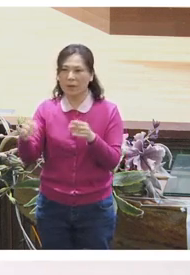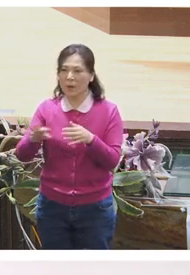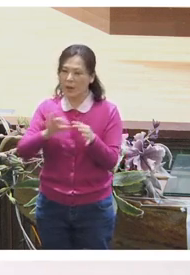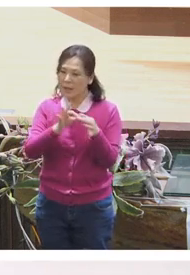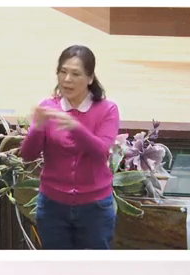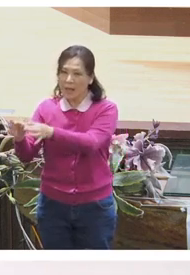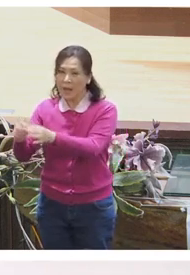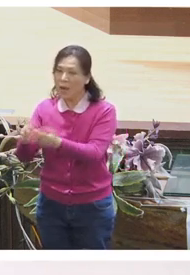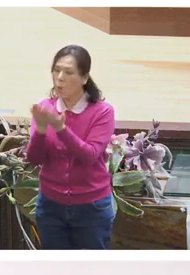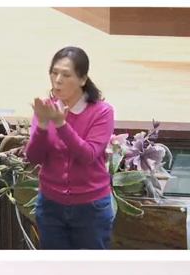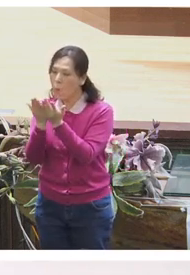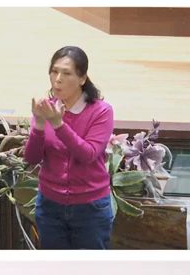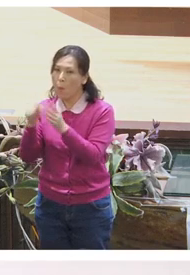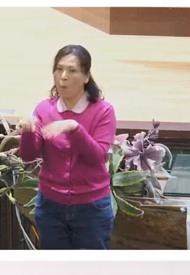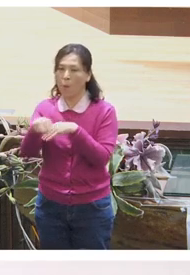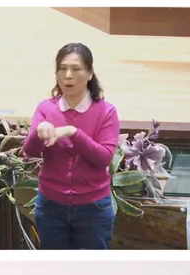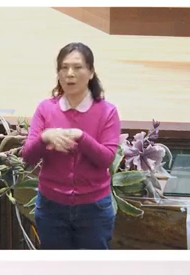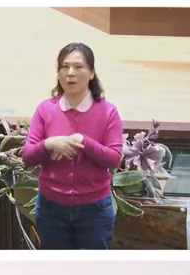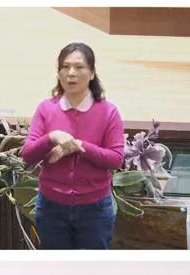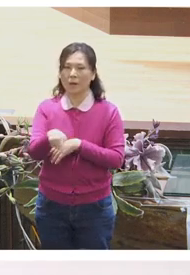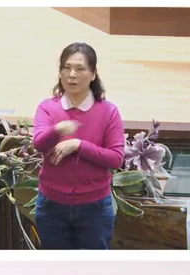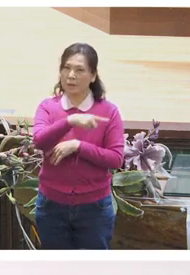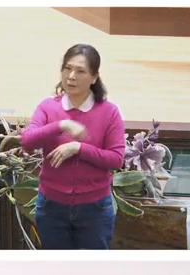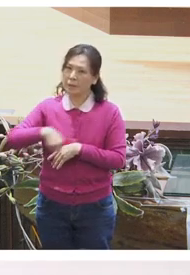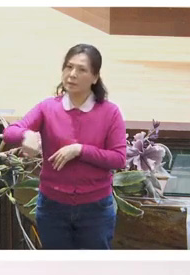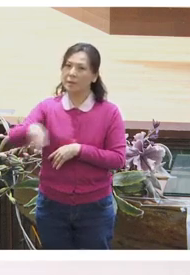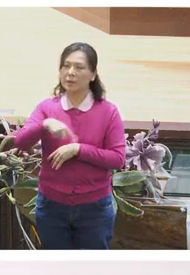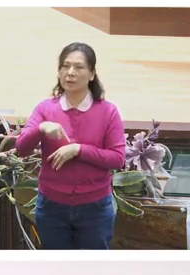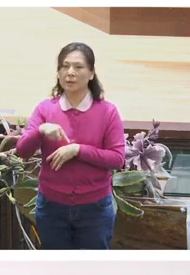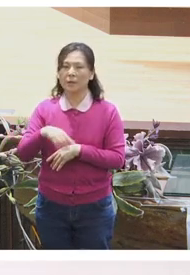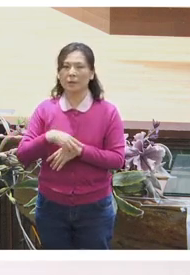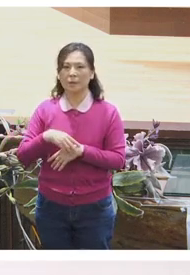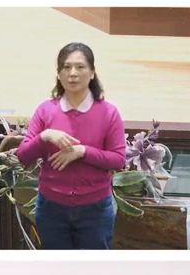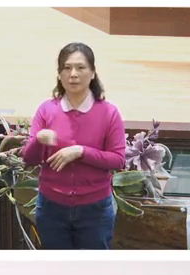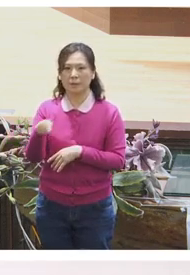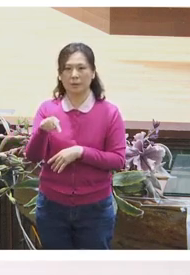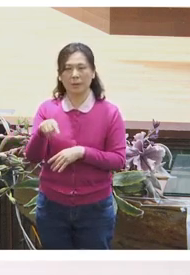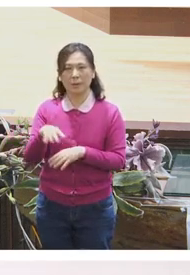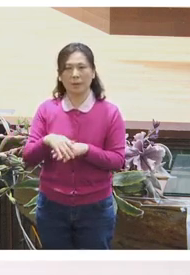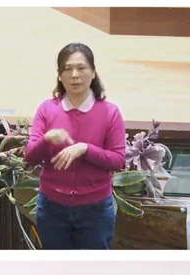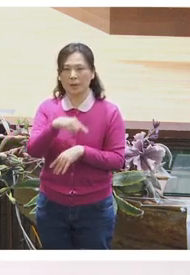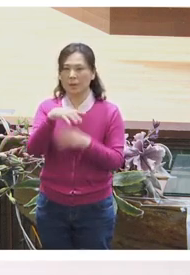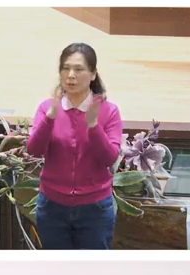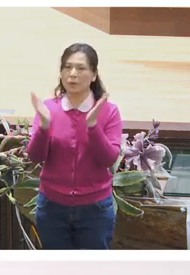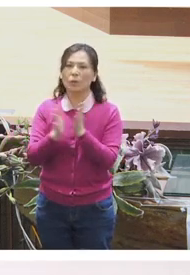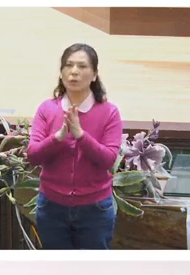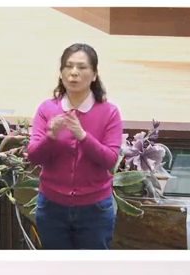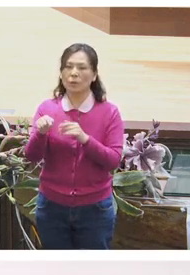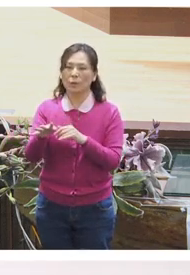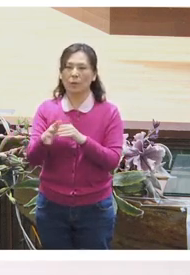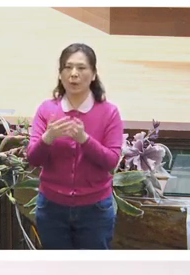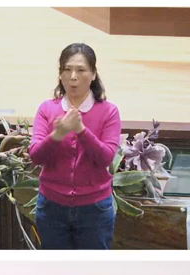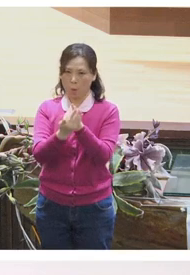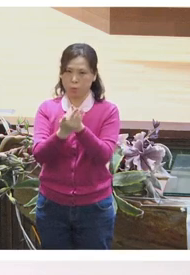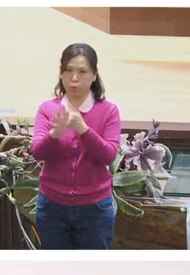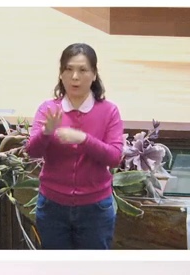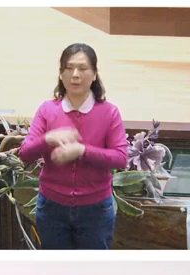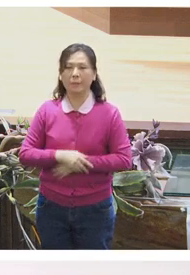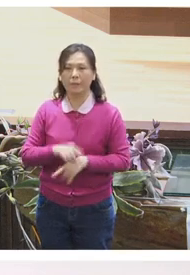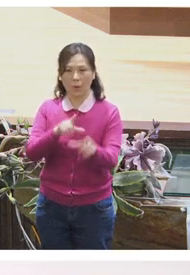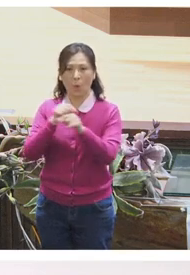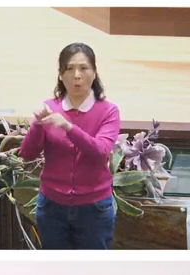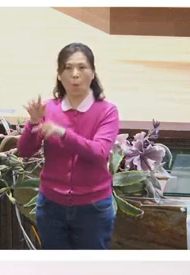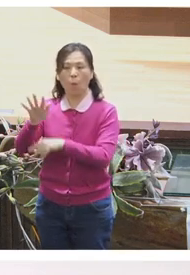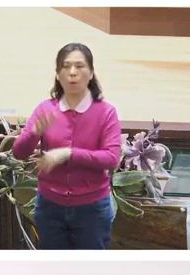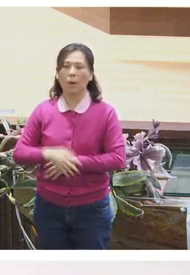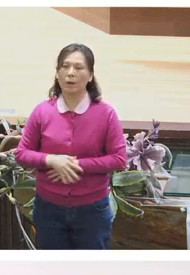个在就是郭勇当发言人后来 Glass 后来 Avian 的时候，这个都一直有保持住、哦、但是确实当它跑